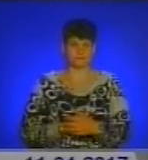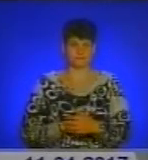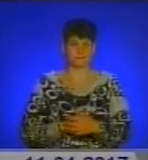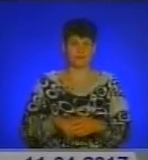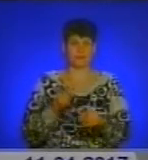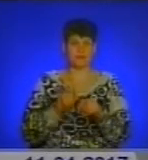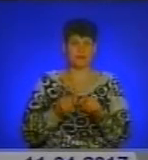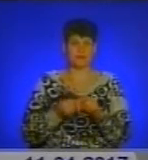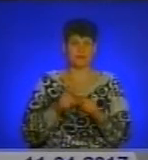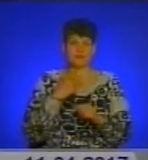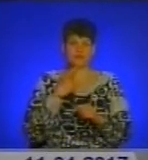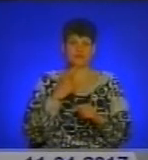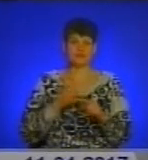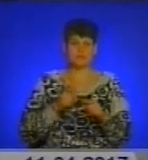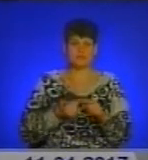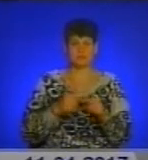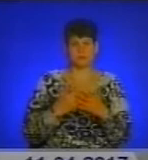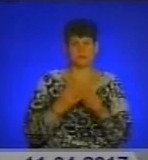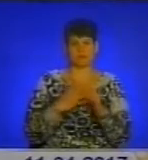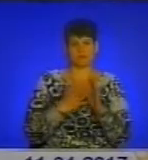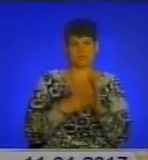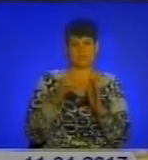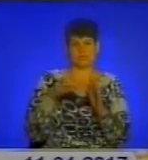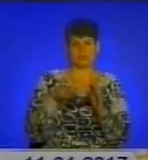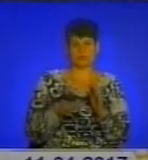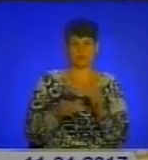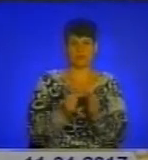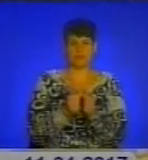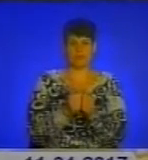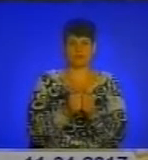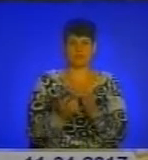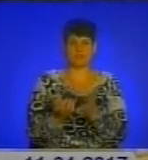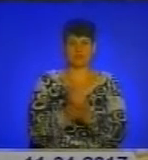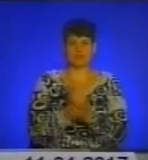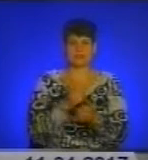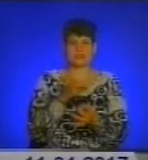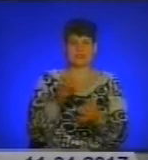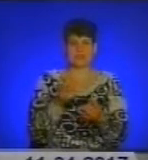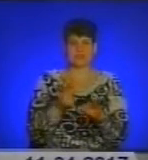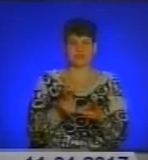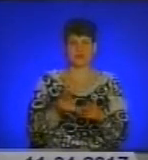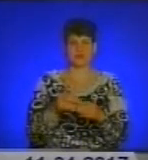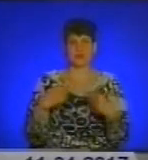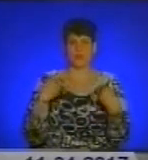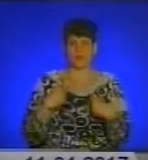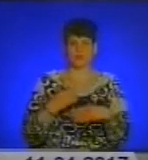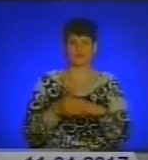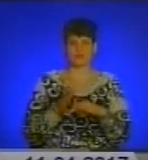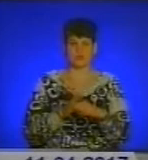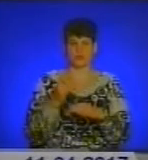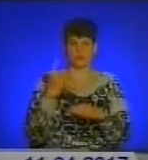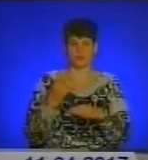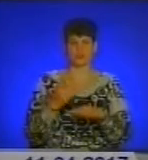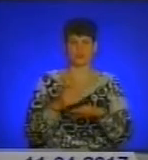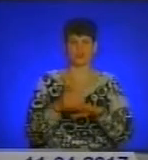Слідчі припускають, що скелети належать до 19 століття. Поруч із тілами виявили залишки одягу та взуття. На одному із черевиків